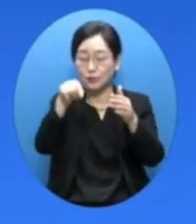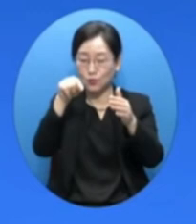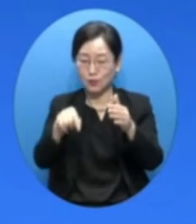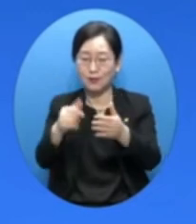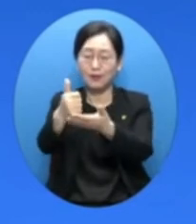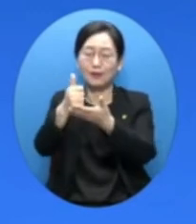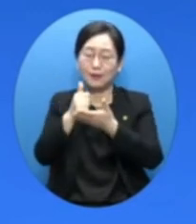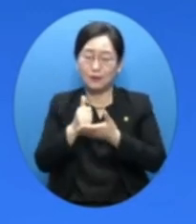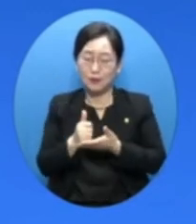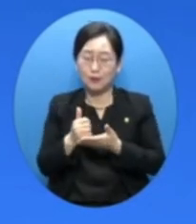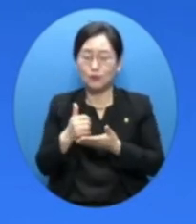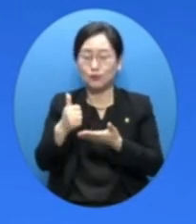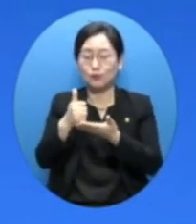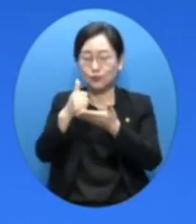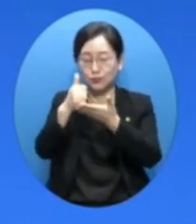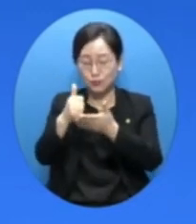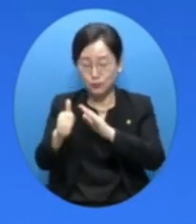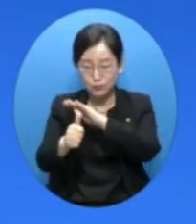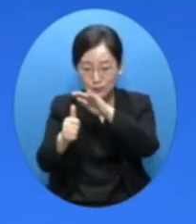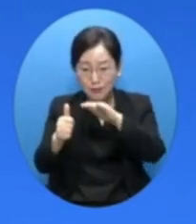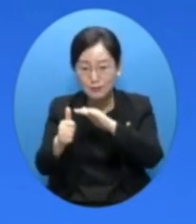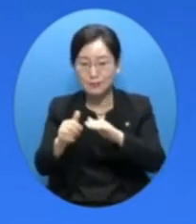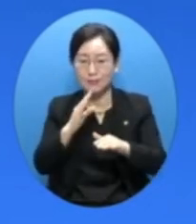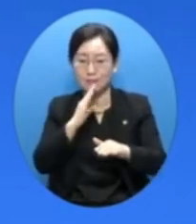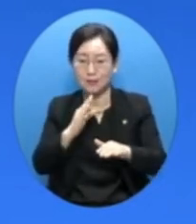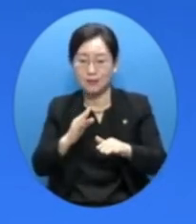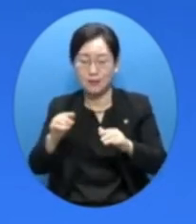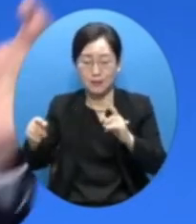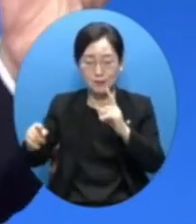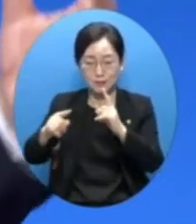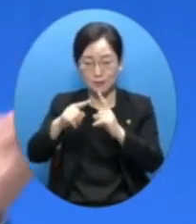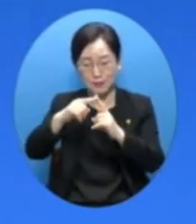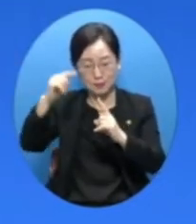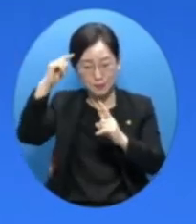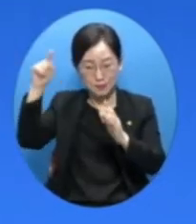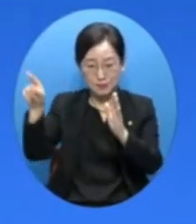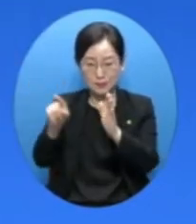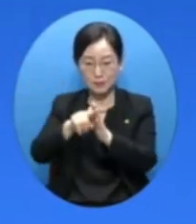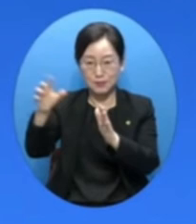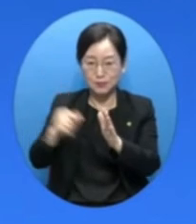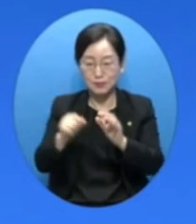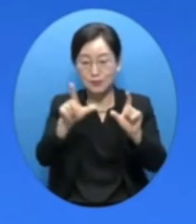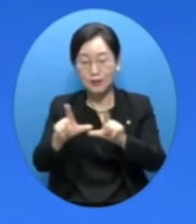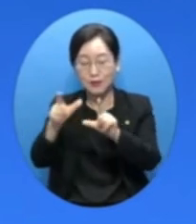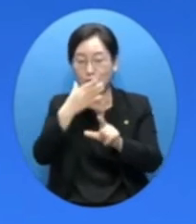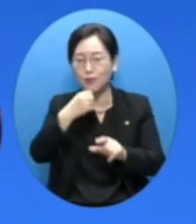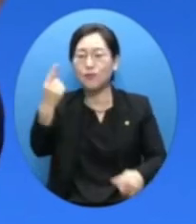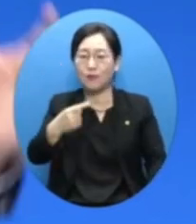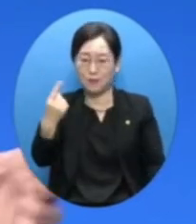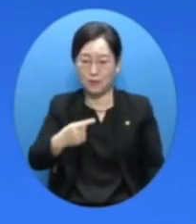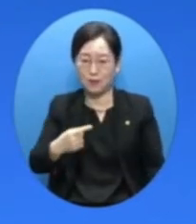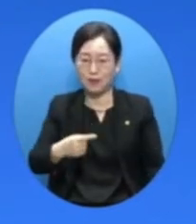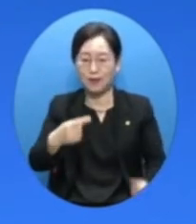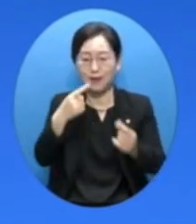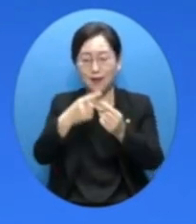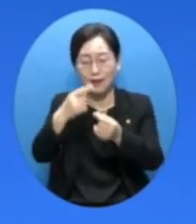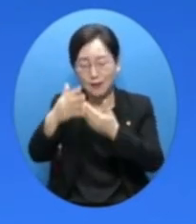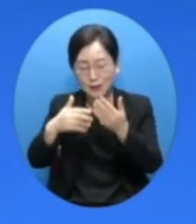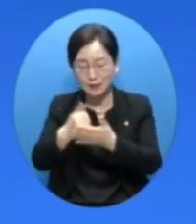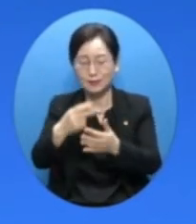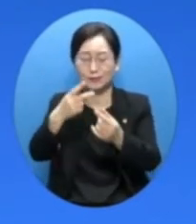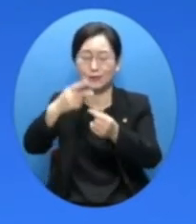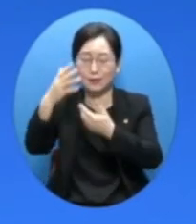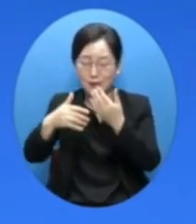모시고 주님을 사랑하며 절대 긍정의 믿음으로 살아가게 될 때 하나님의 복이 임하게 되는 것입니다. 첫째도 나의 하나님, 둘째도 나의